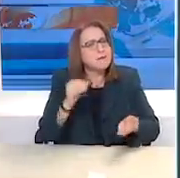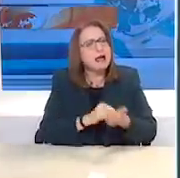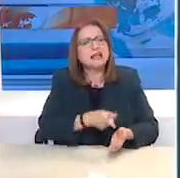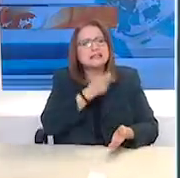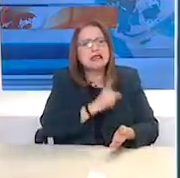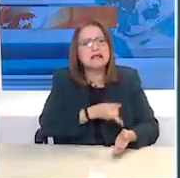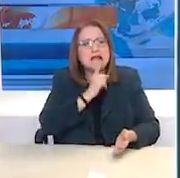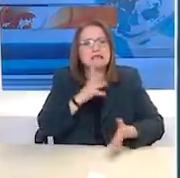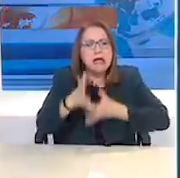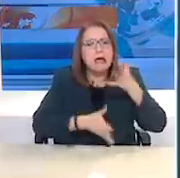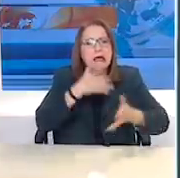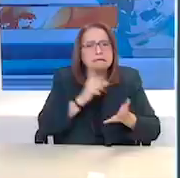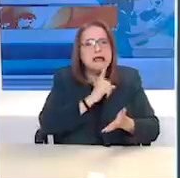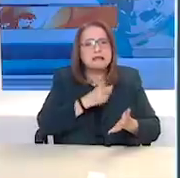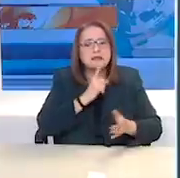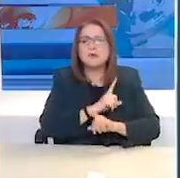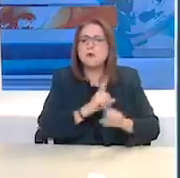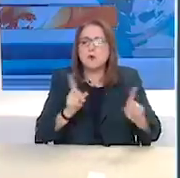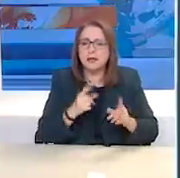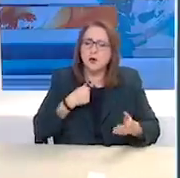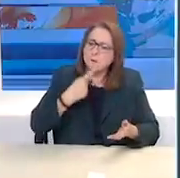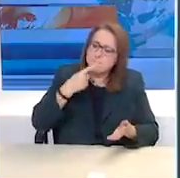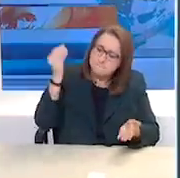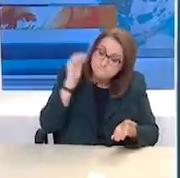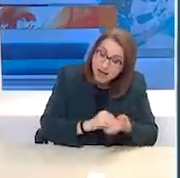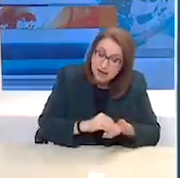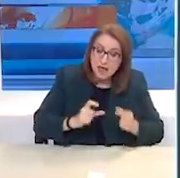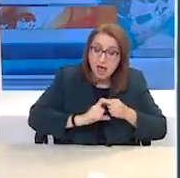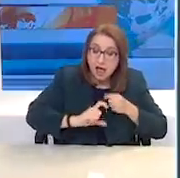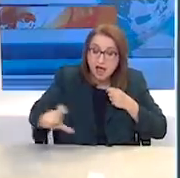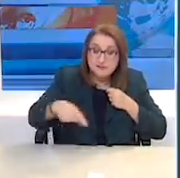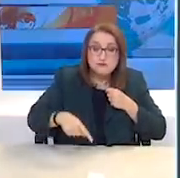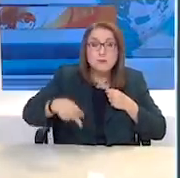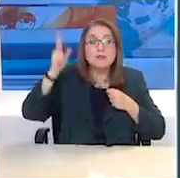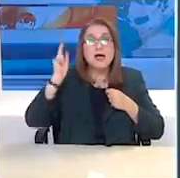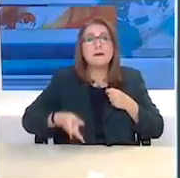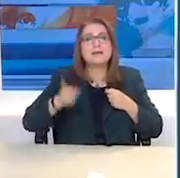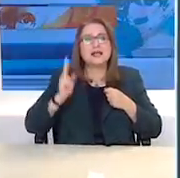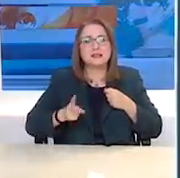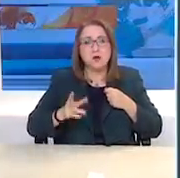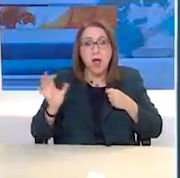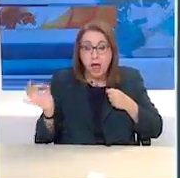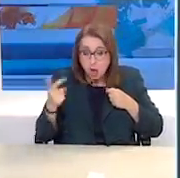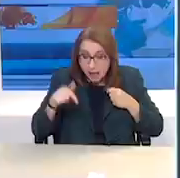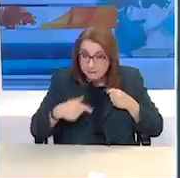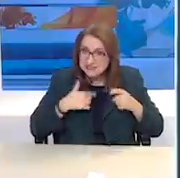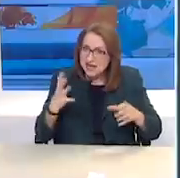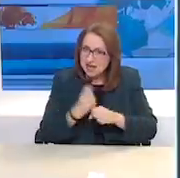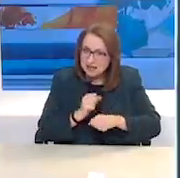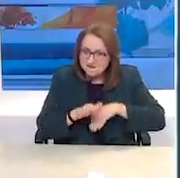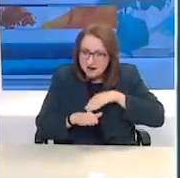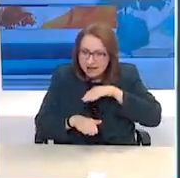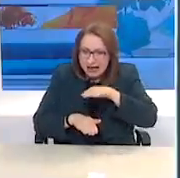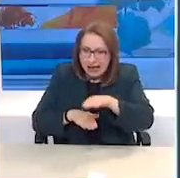Μπορούν όμως να μας πάνε και πολλά βήματα πίσω, αν δεν κάνουμε τη σωστή επιλογή. Ας μην αφήσουμε τις θυσίες μας να πάνε χαμένες,